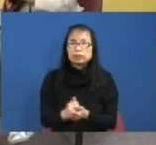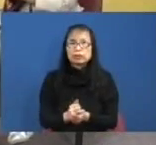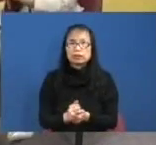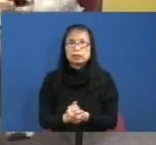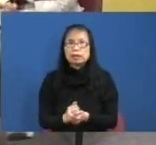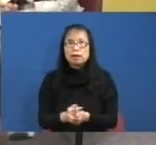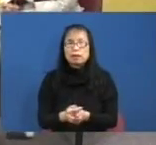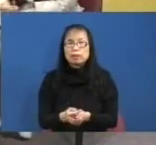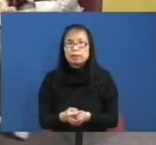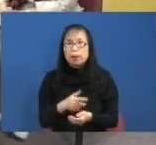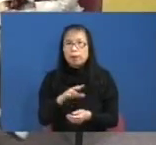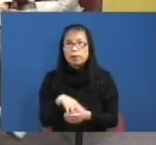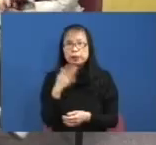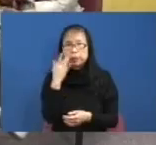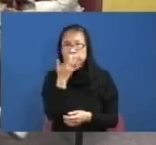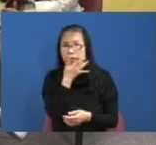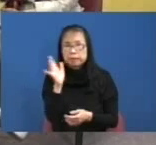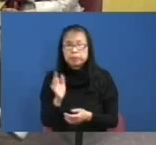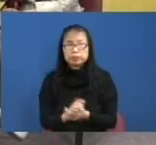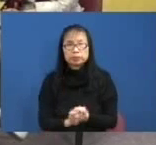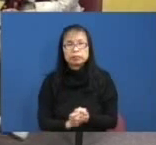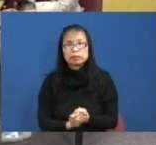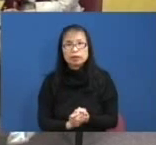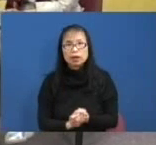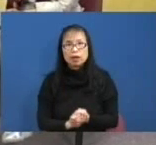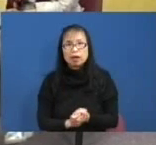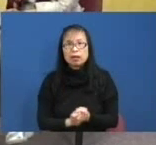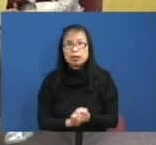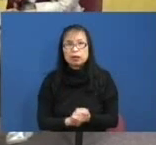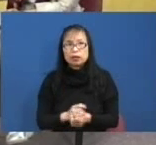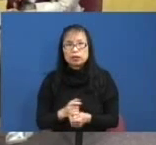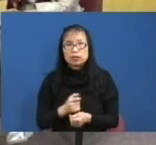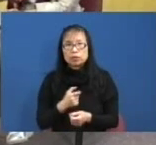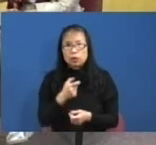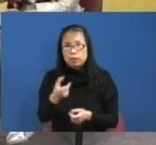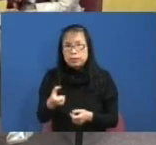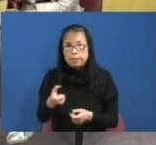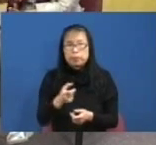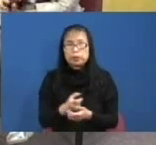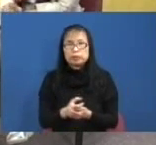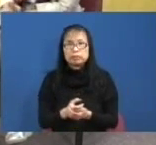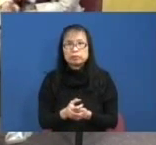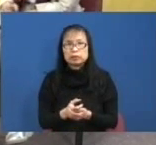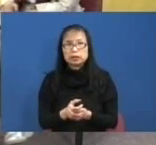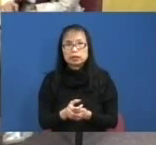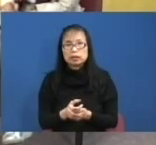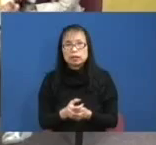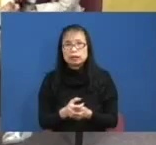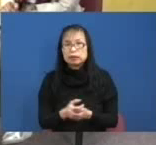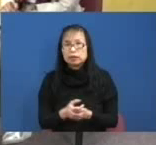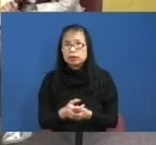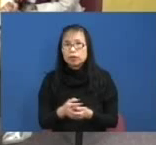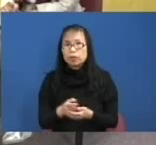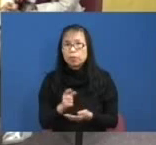翻曬落去市民度啦，冇辦法啦，因為即係呢個即係個 cost 啊，個成本就始終 係好